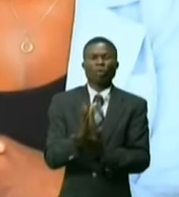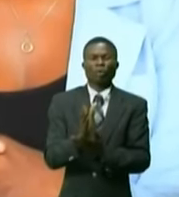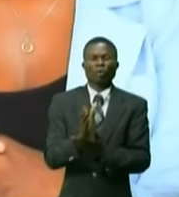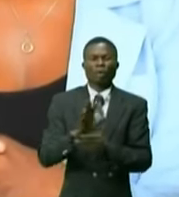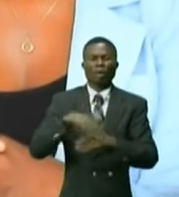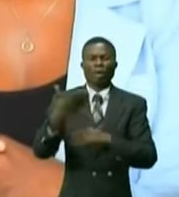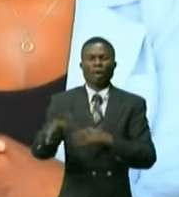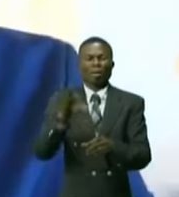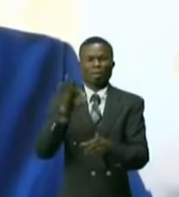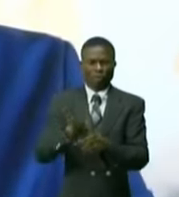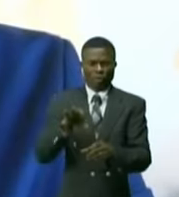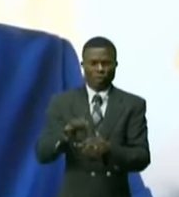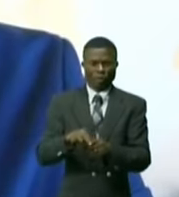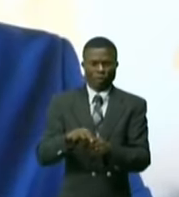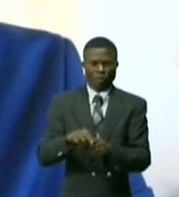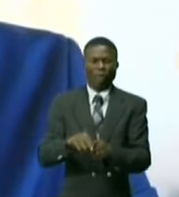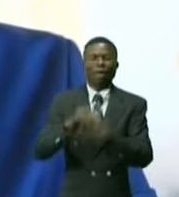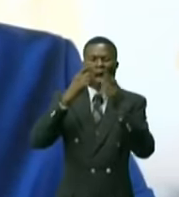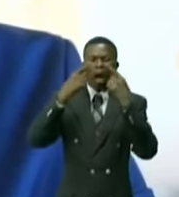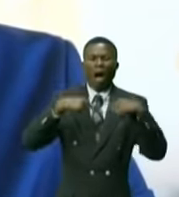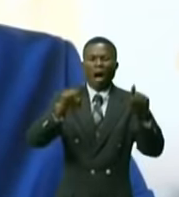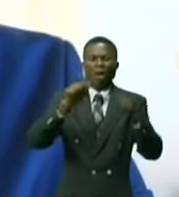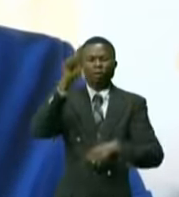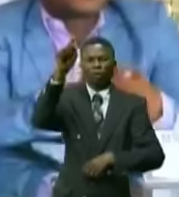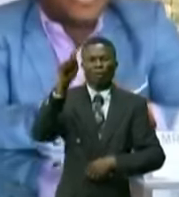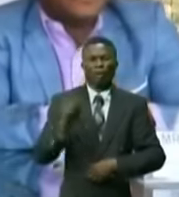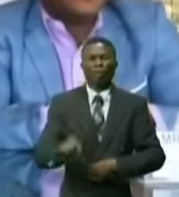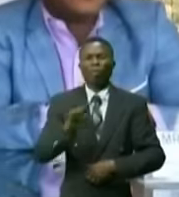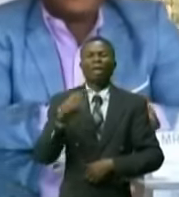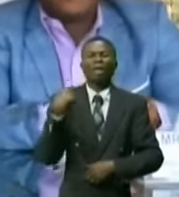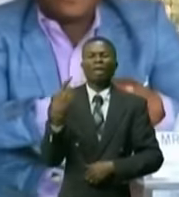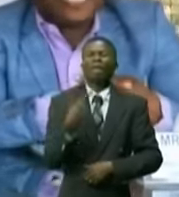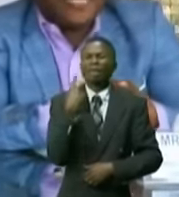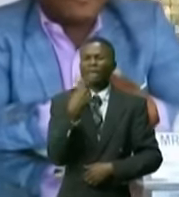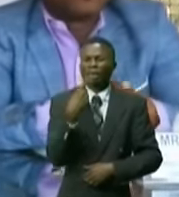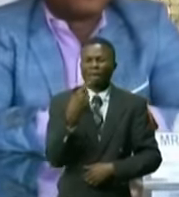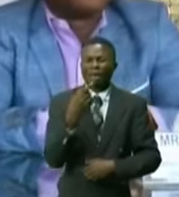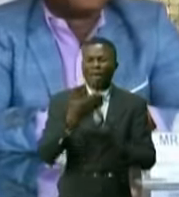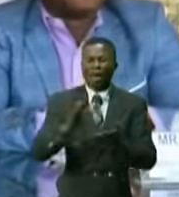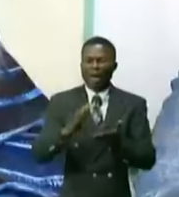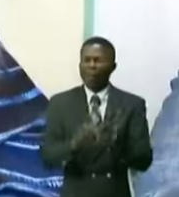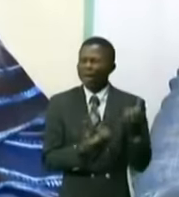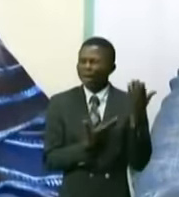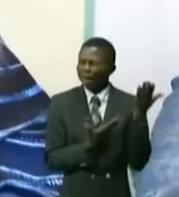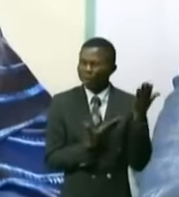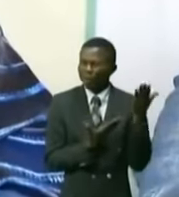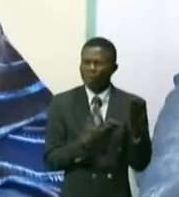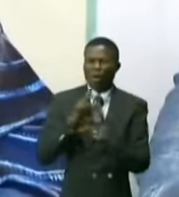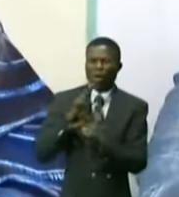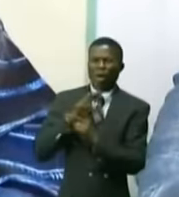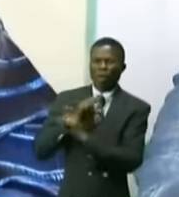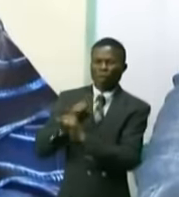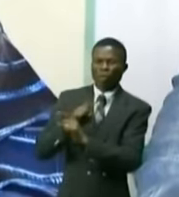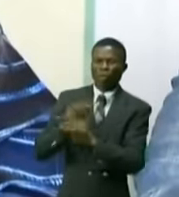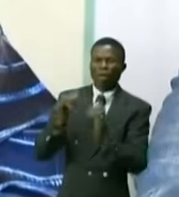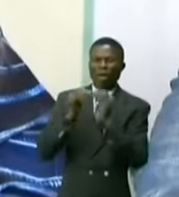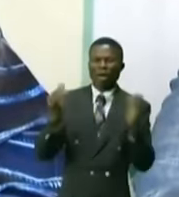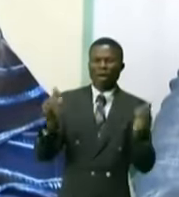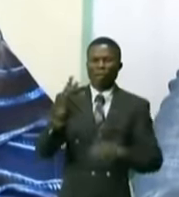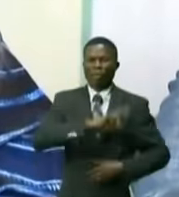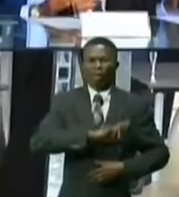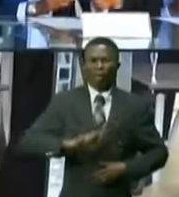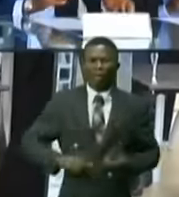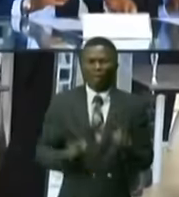le vote, ça sera la proclamation des résultats. Étape très complexe. Préservation de la paix en